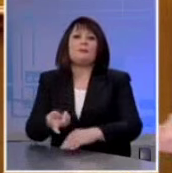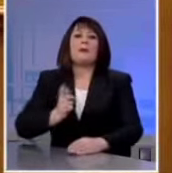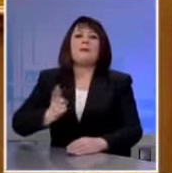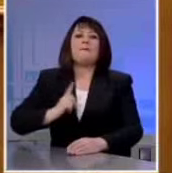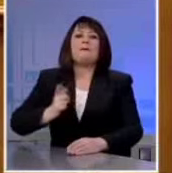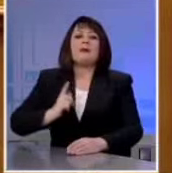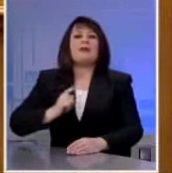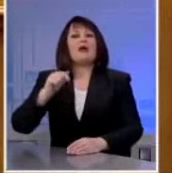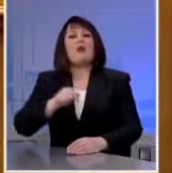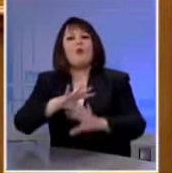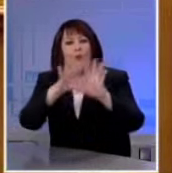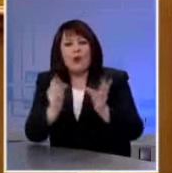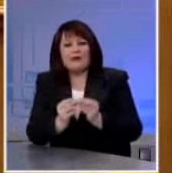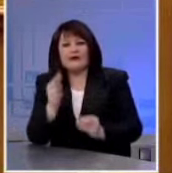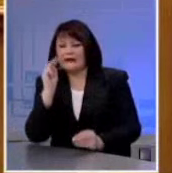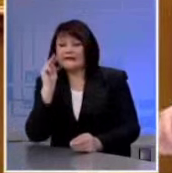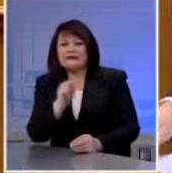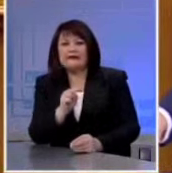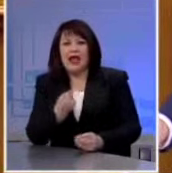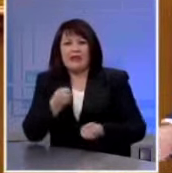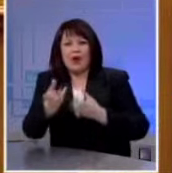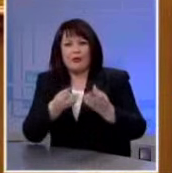Τι αποκαλύπτουν όμως αυτοί οι αριθμοί?